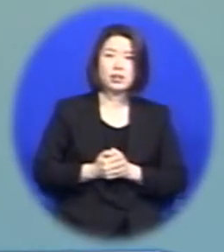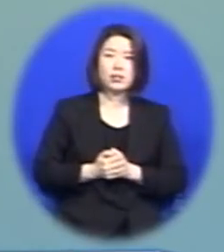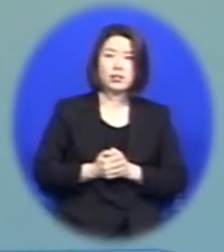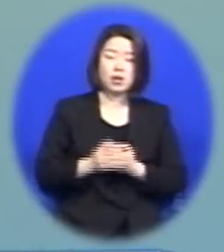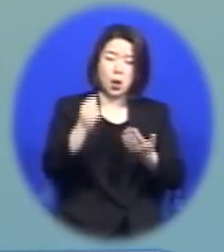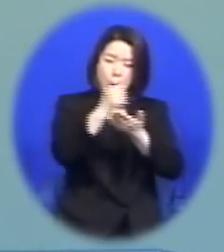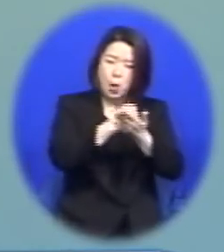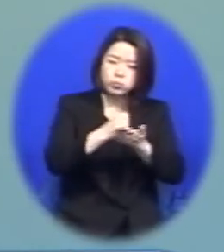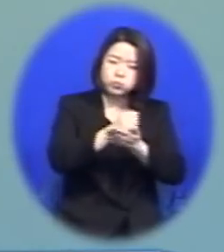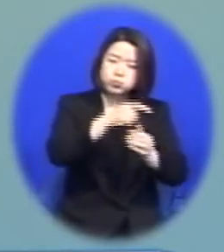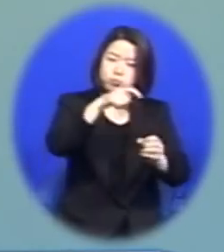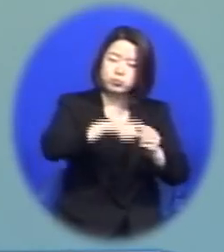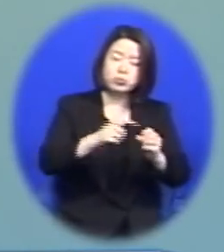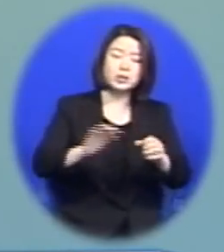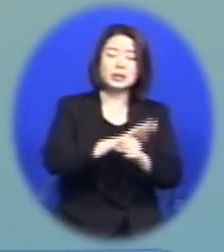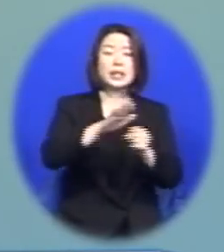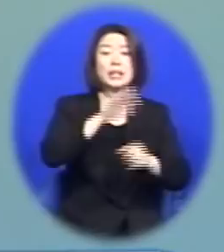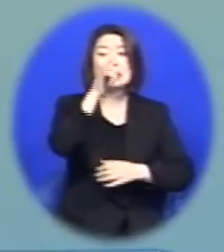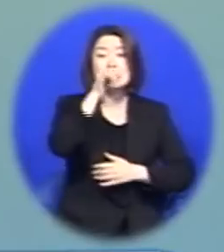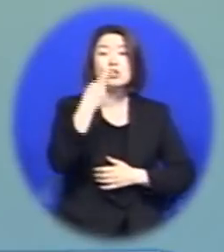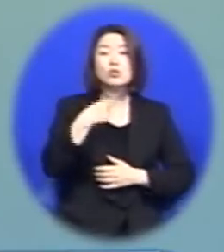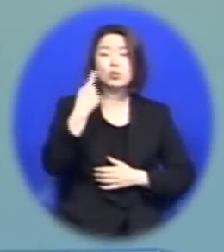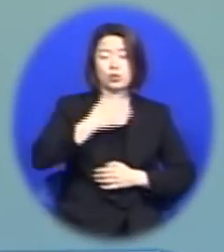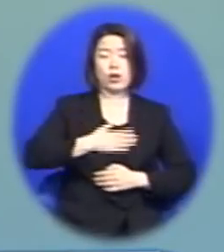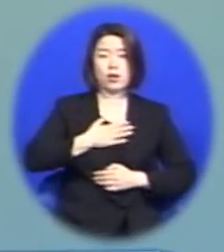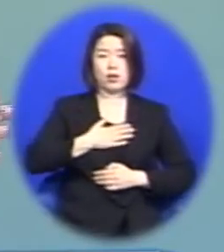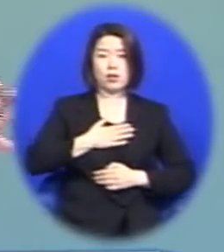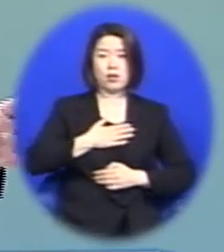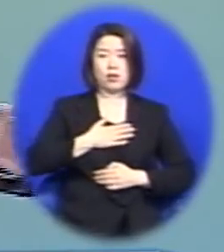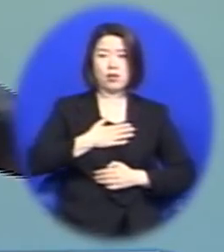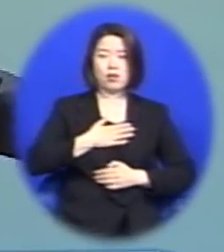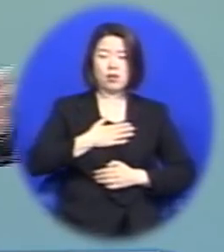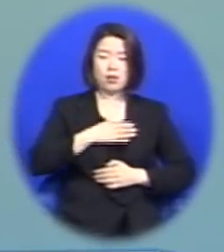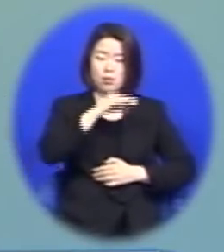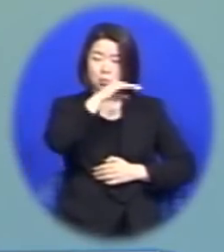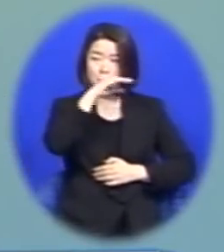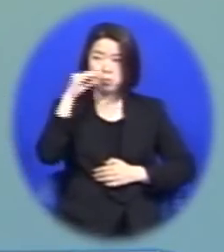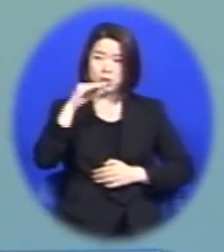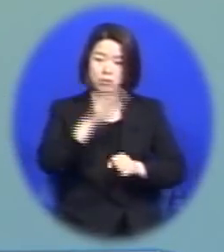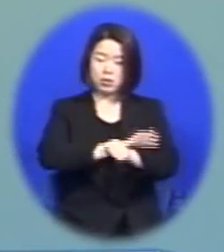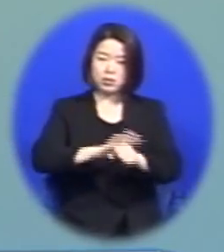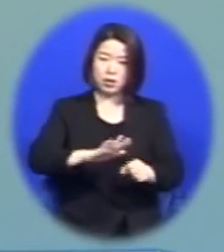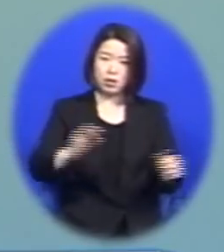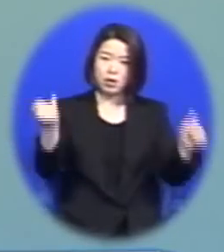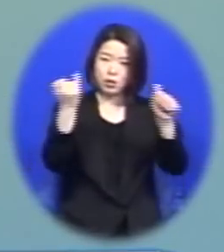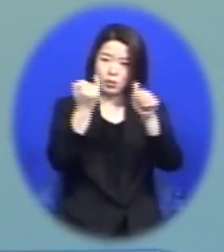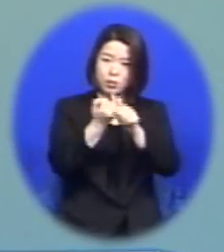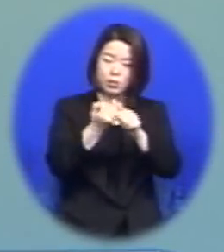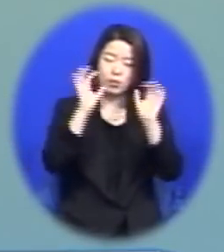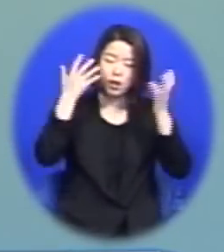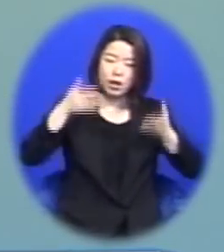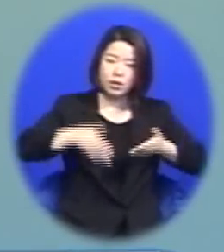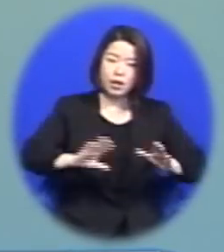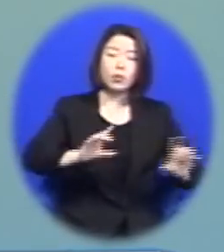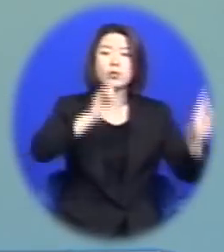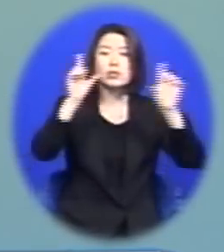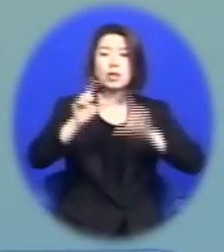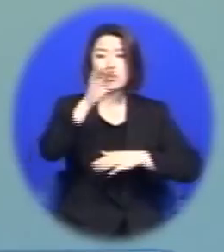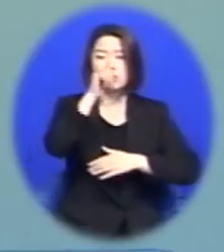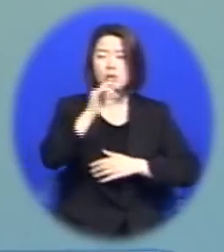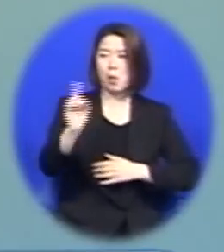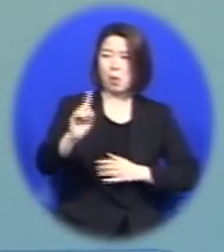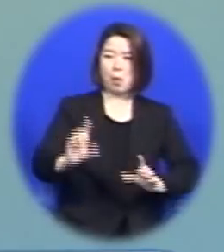운명적인 사랑이 있는 줄 알아요 아 멀쩡히 결혼해서 애 낳고 살면서도 어느날 운명적인